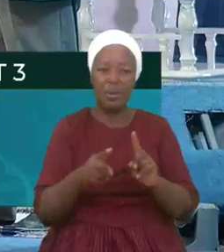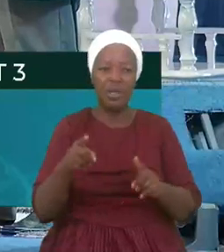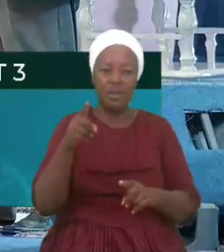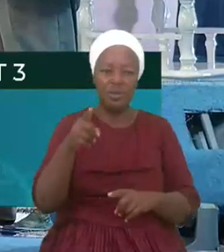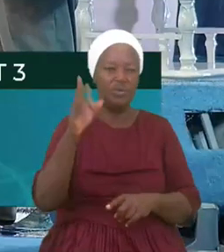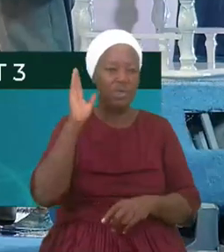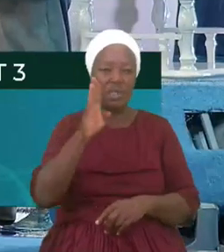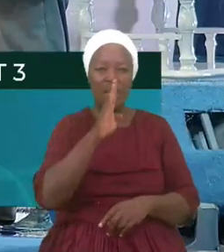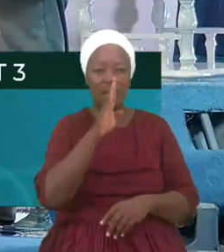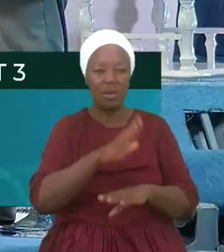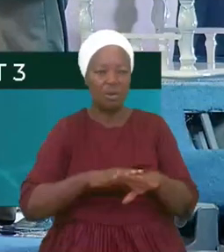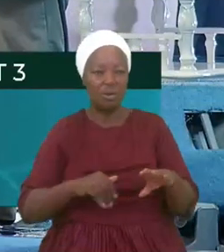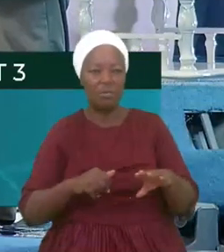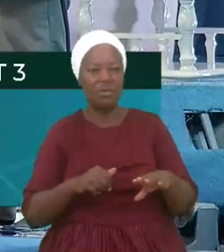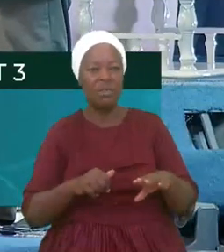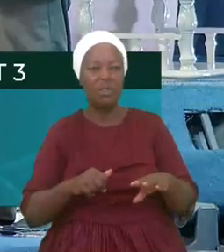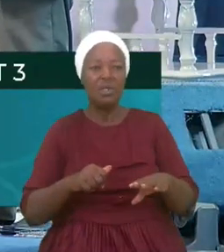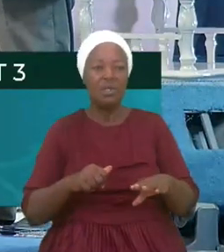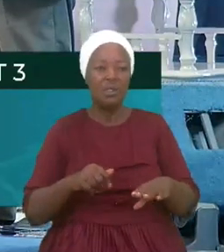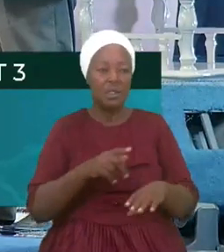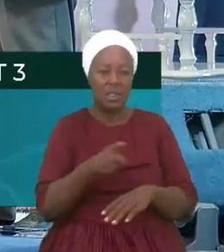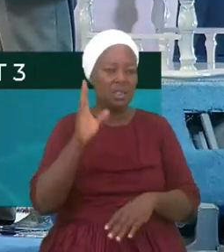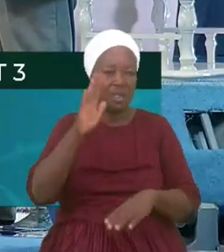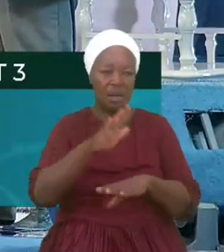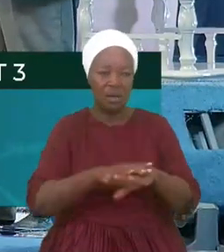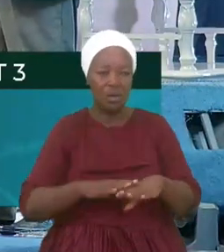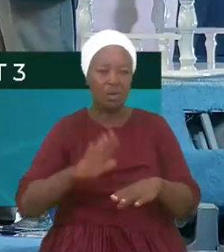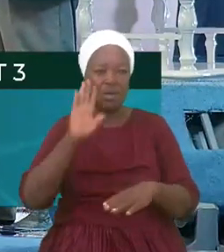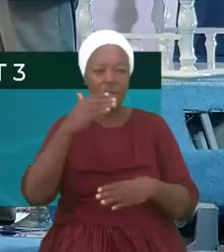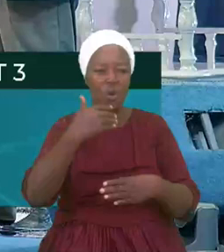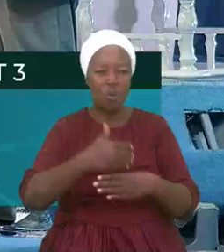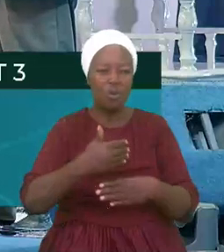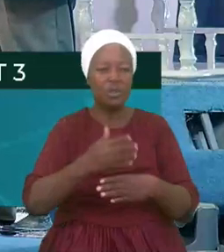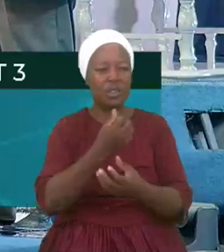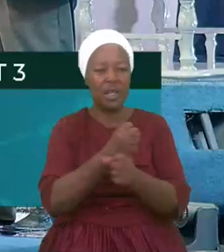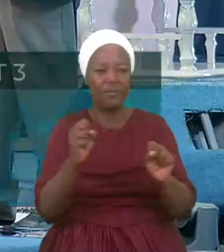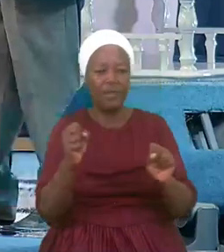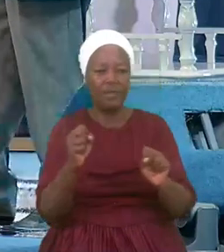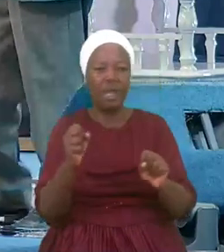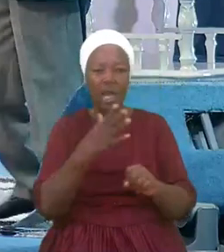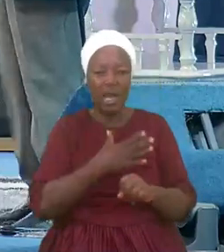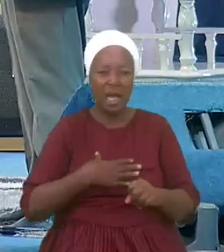territoire tu donneras à tes murs le nom